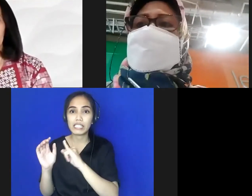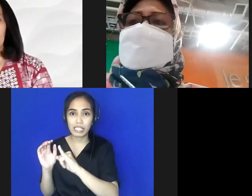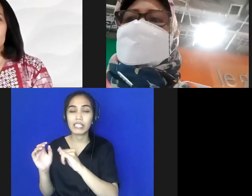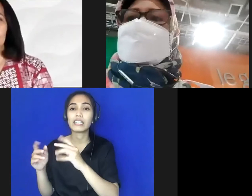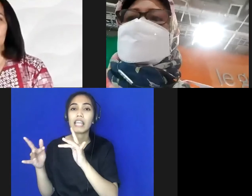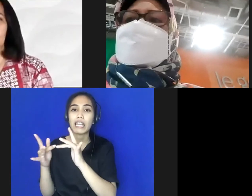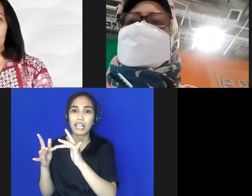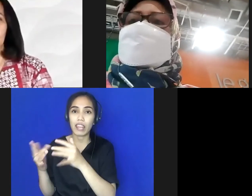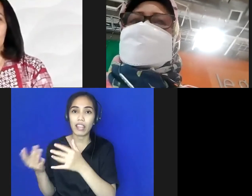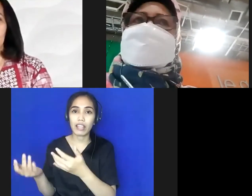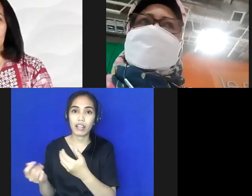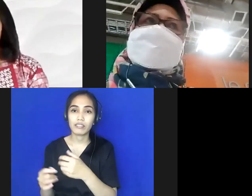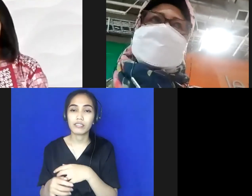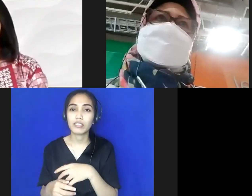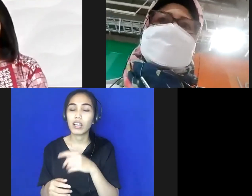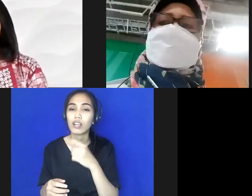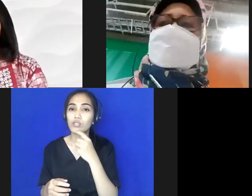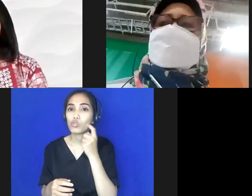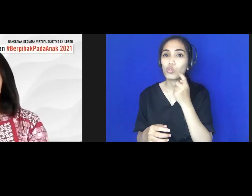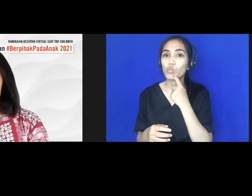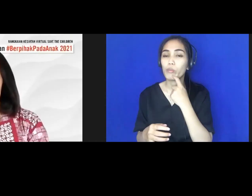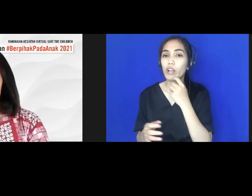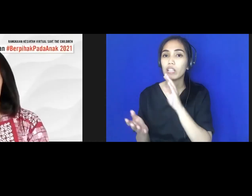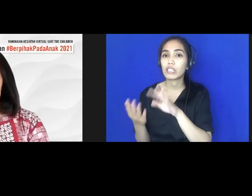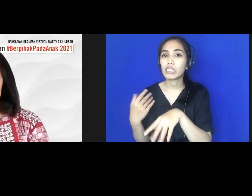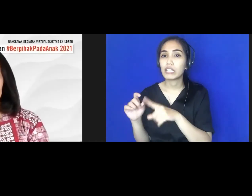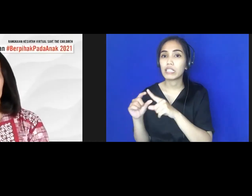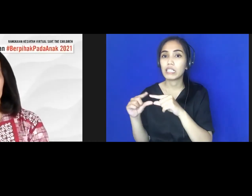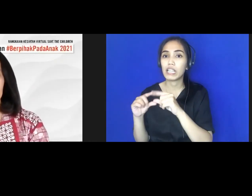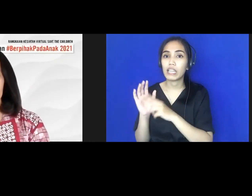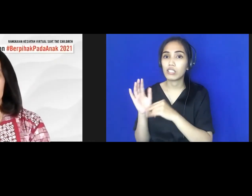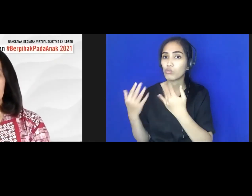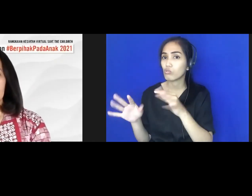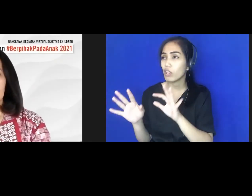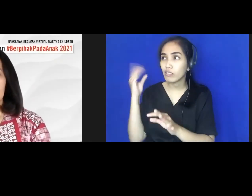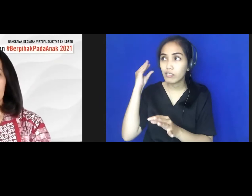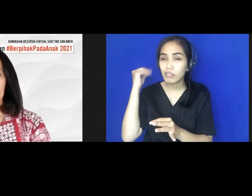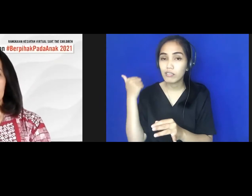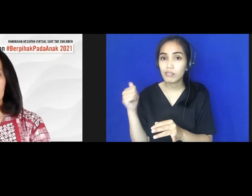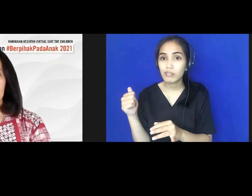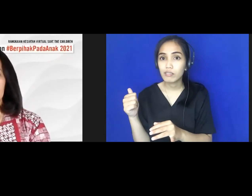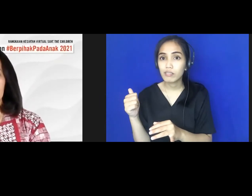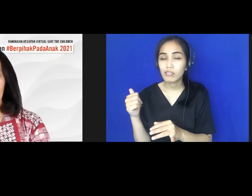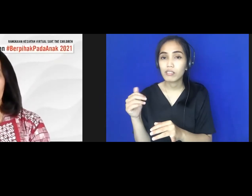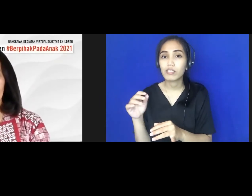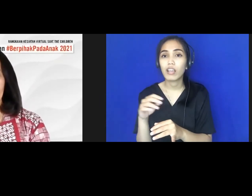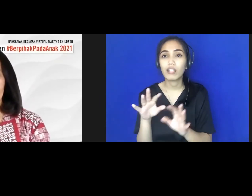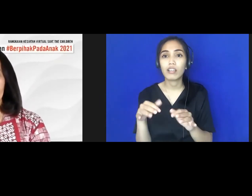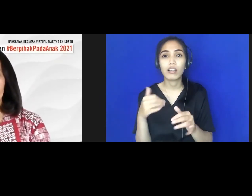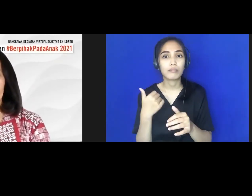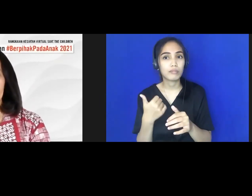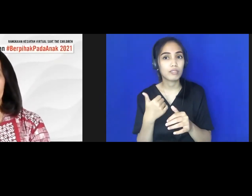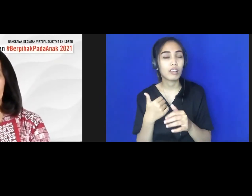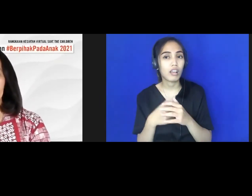Oke, kita coba kembali ya menghubungi Ibu Dani. Ibu Dani, apakah sudah terdengar? Saya bisa mendengar, Bu